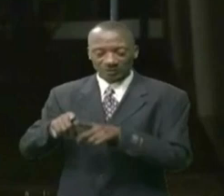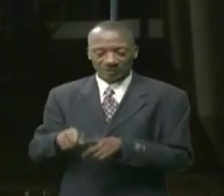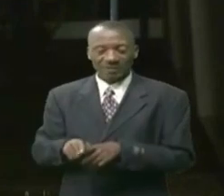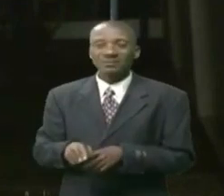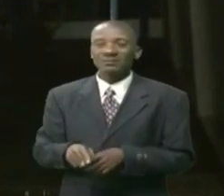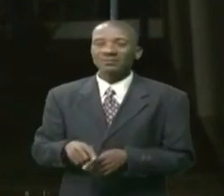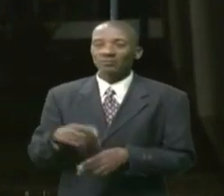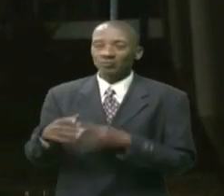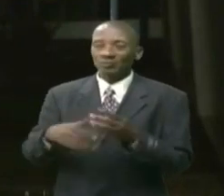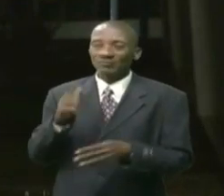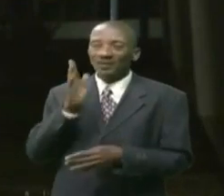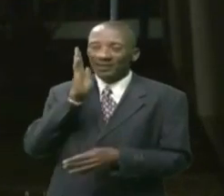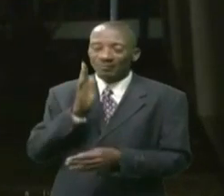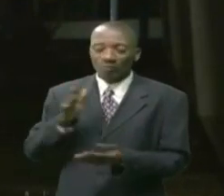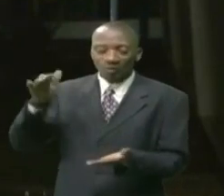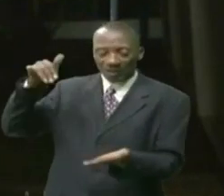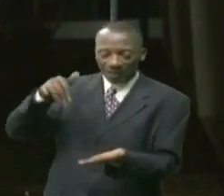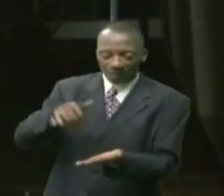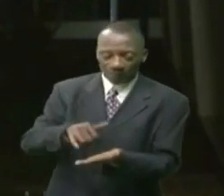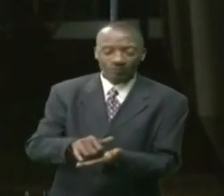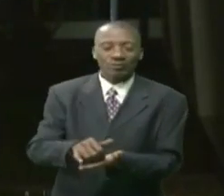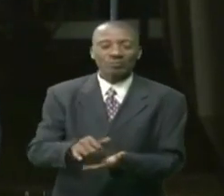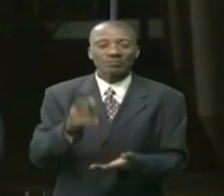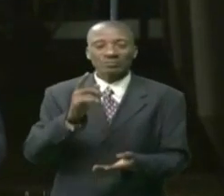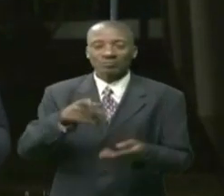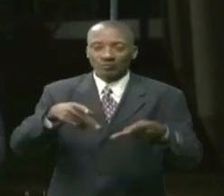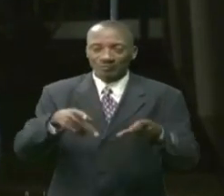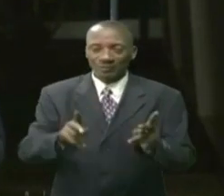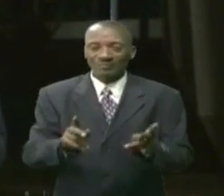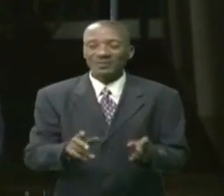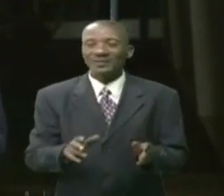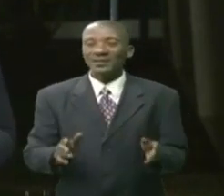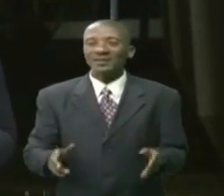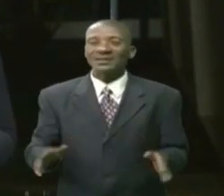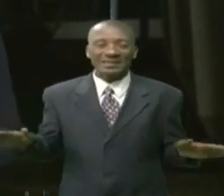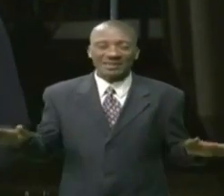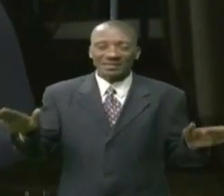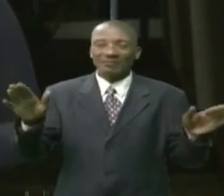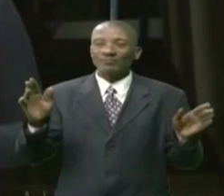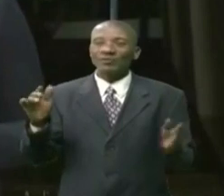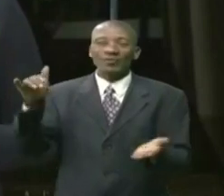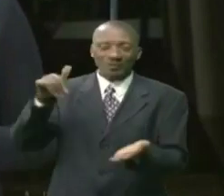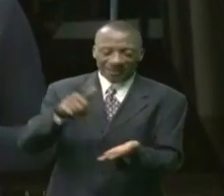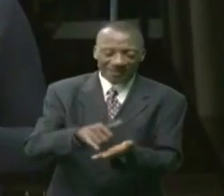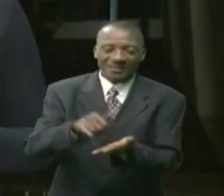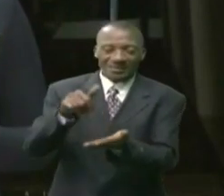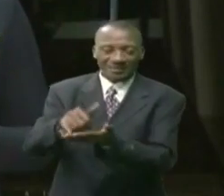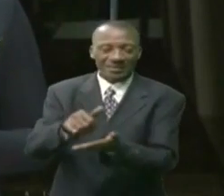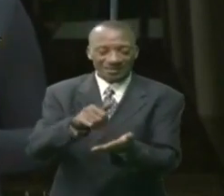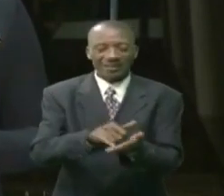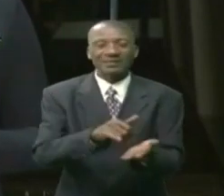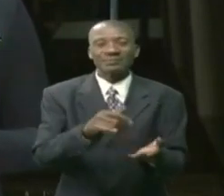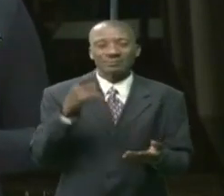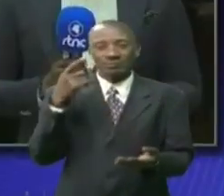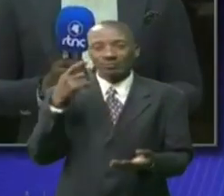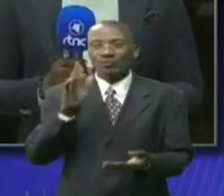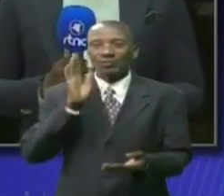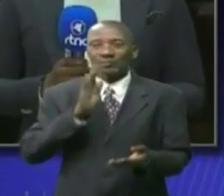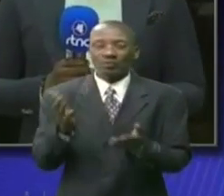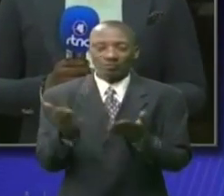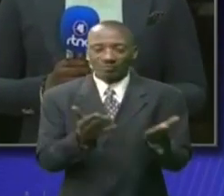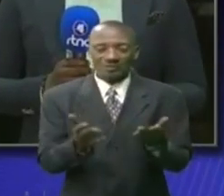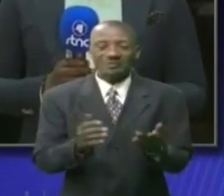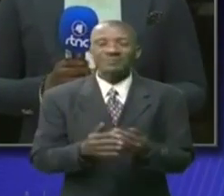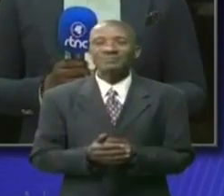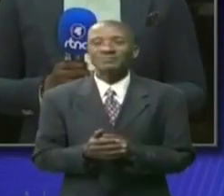cette province de la FI qui matérialise, oui, la personne qui matérialise la vision du président Félix Tshisekedi.